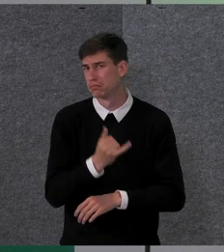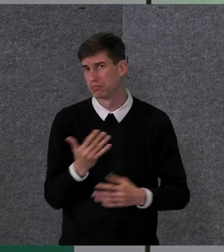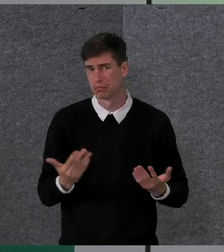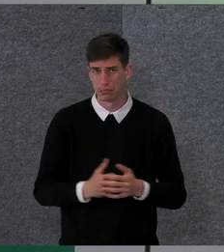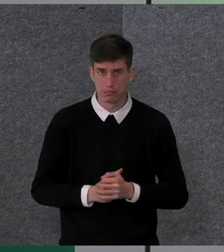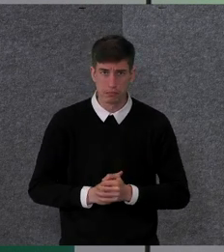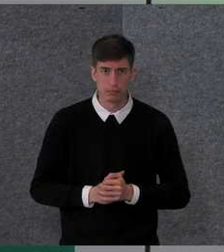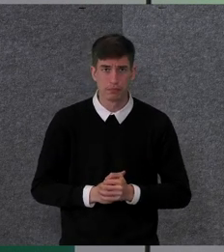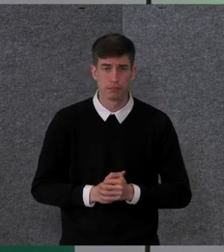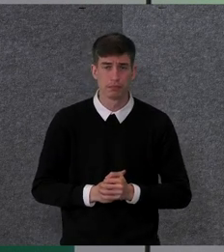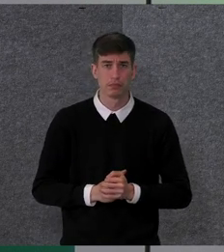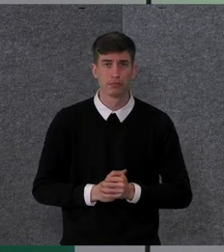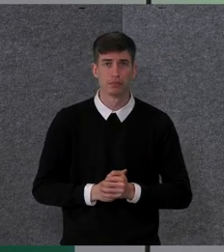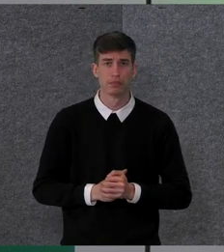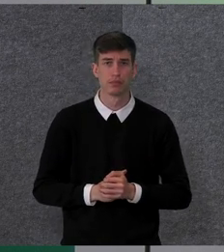Akteuren.